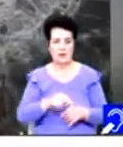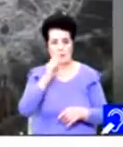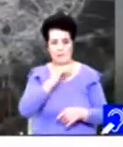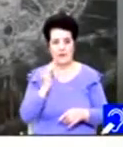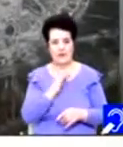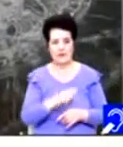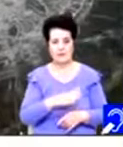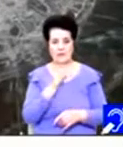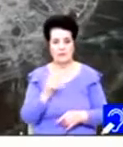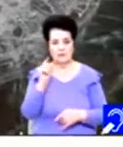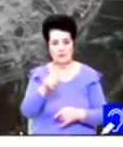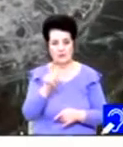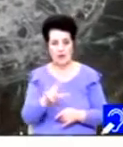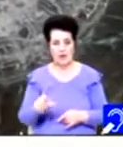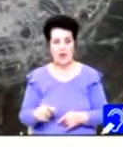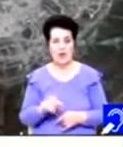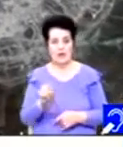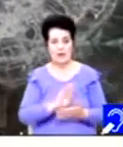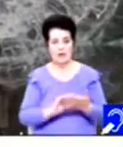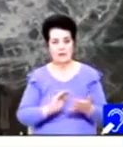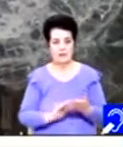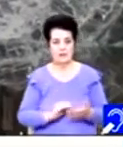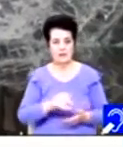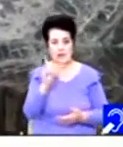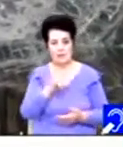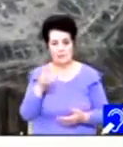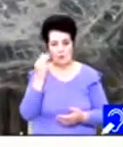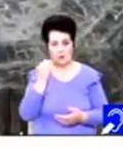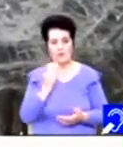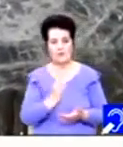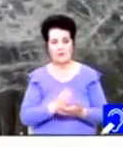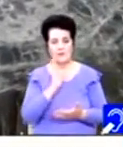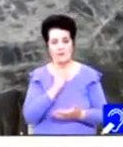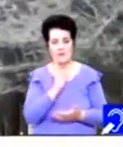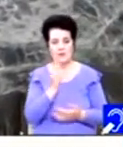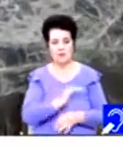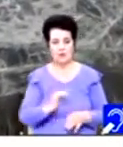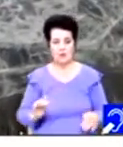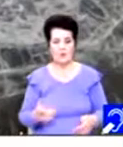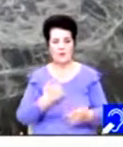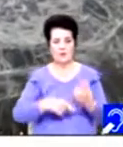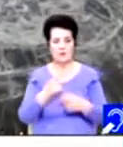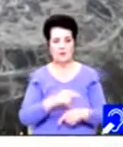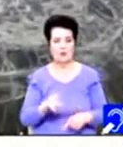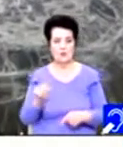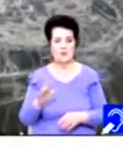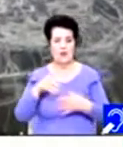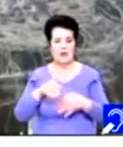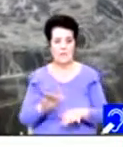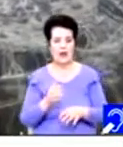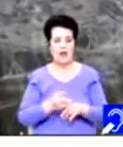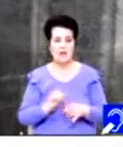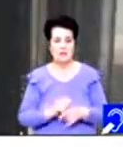s-au aflat printre pasageri. Ea a scris că moldovenii, printre ei femei și copii, se întorceau de la mare și au tras o sperietură